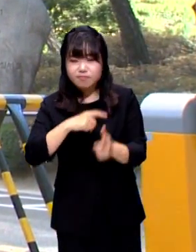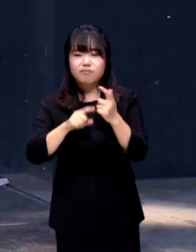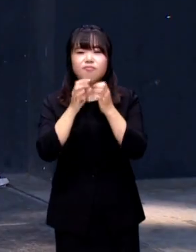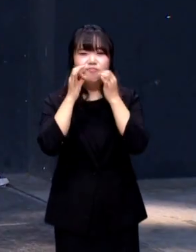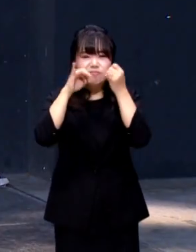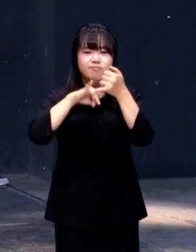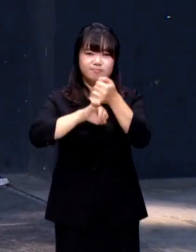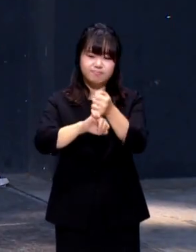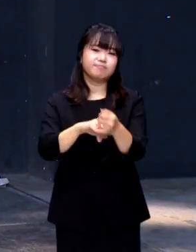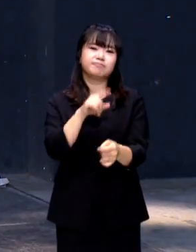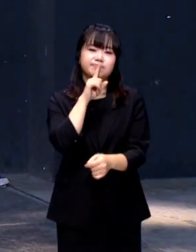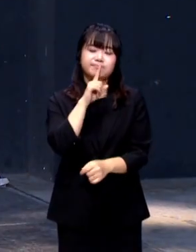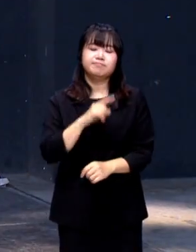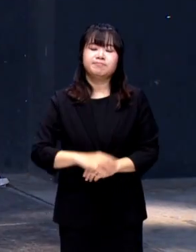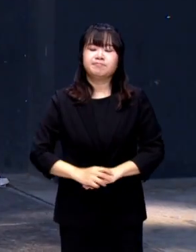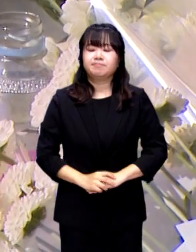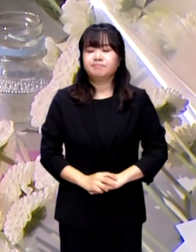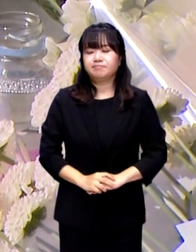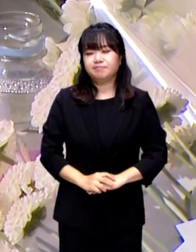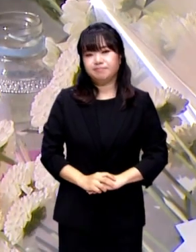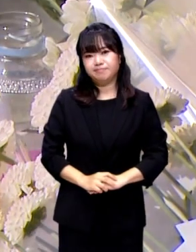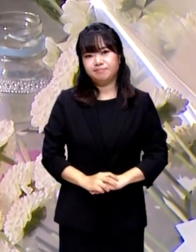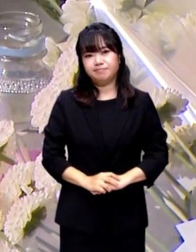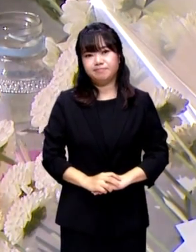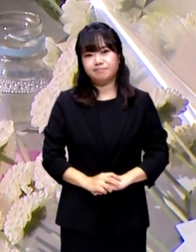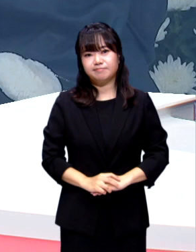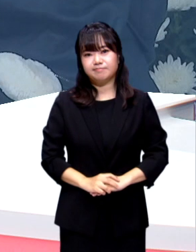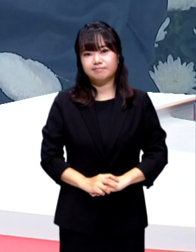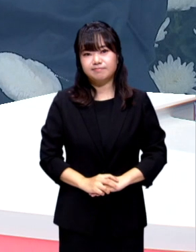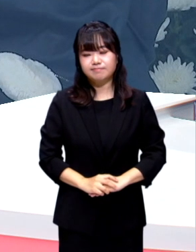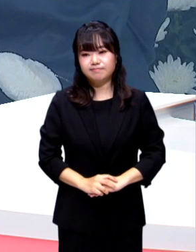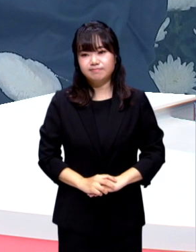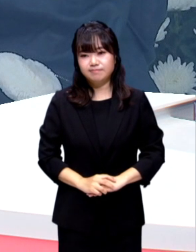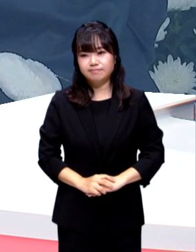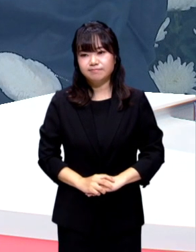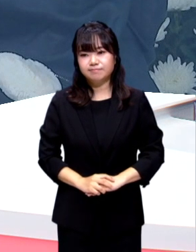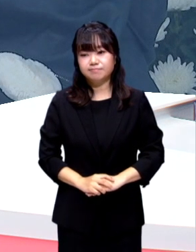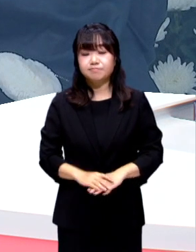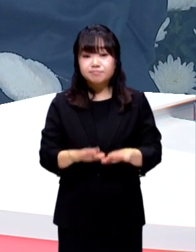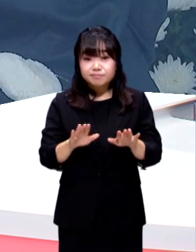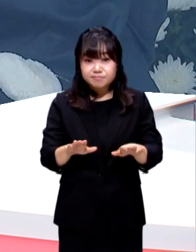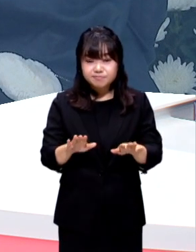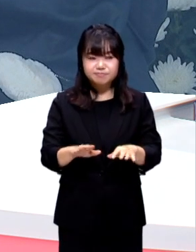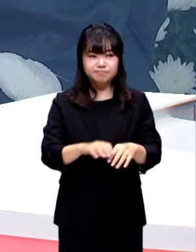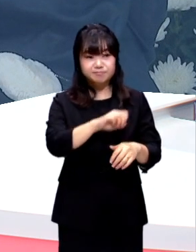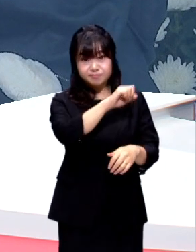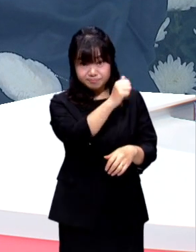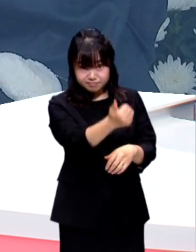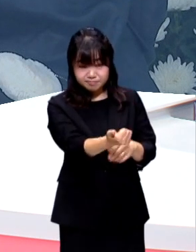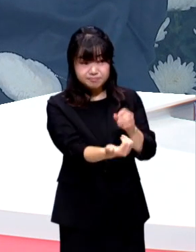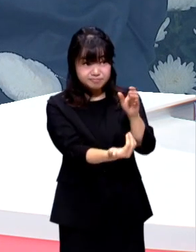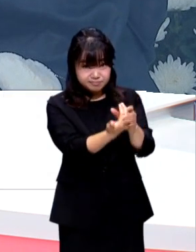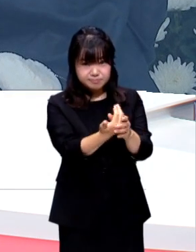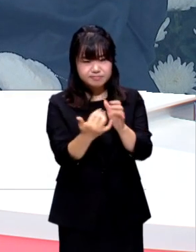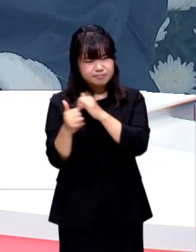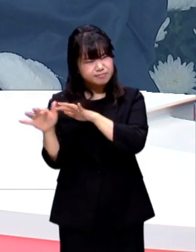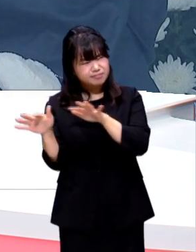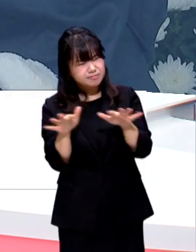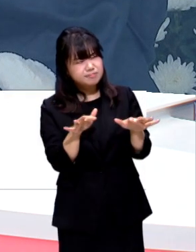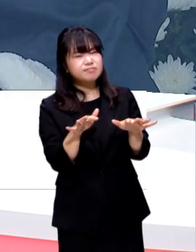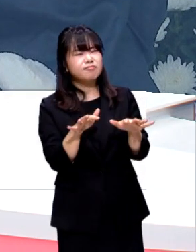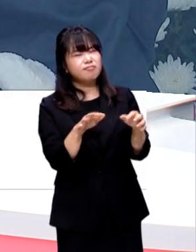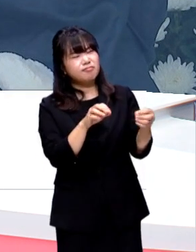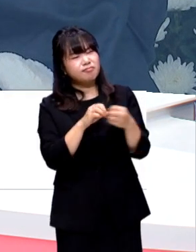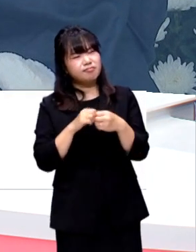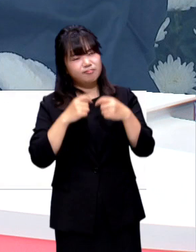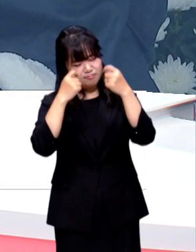밝힌 바 있습니다. BTV 뉴스 이재원입니다. 네, 이번 참사로 인해 전 국민이 슬픔을